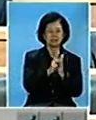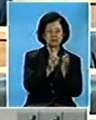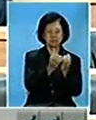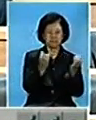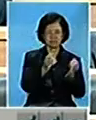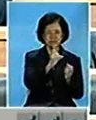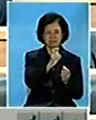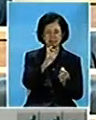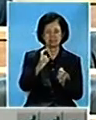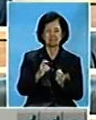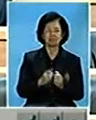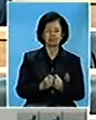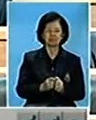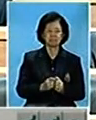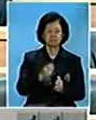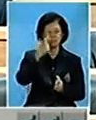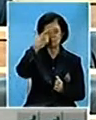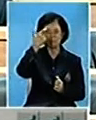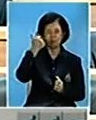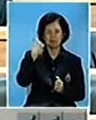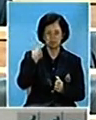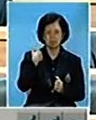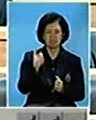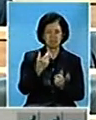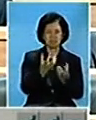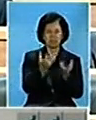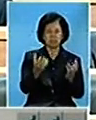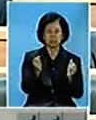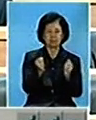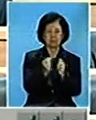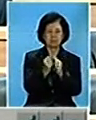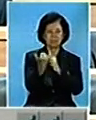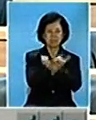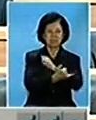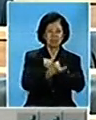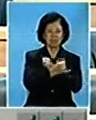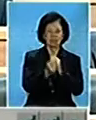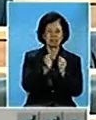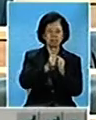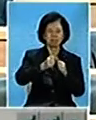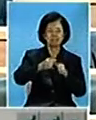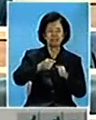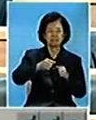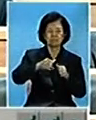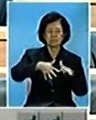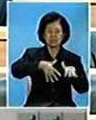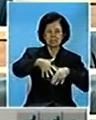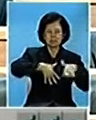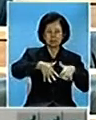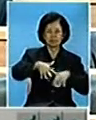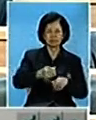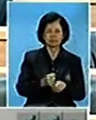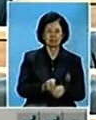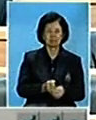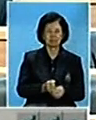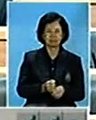ราะอย่างน้อยที่สุดเนี่ยมันมีผลต่อประเทศไทยอะนะฮะต่อพี่น้องประชาชนเราไ